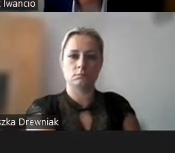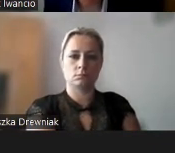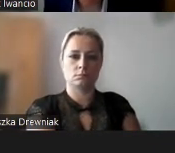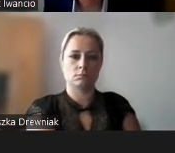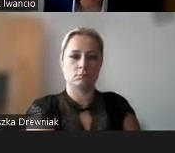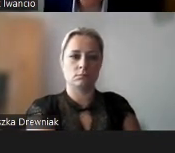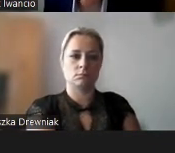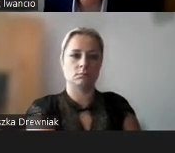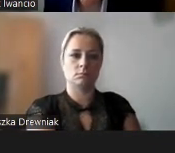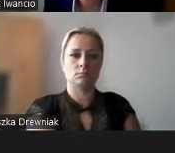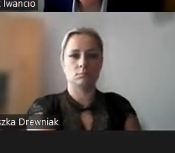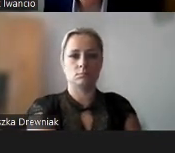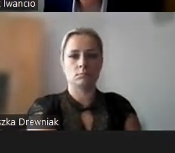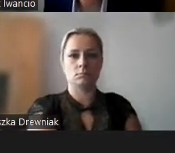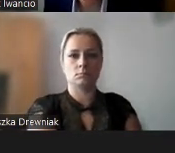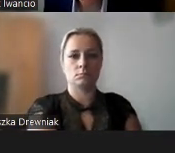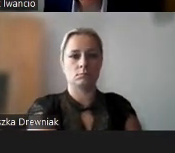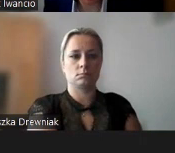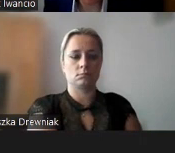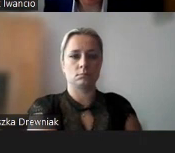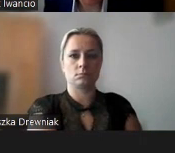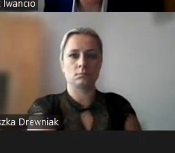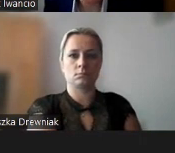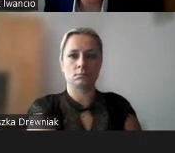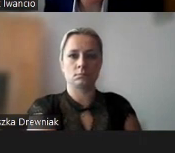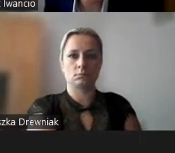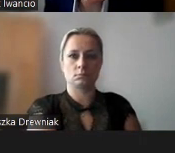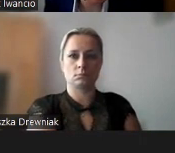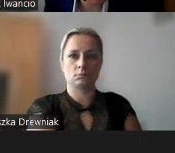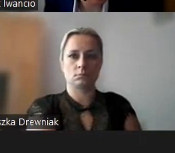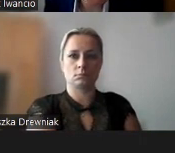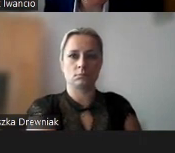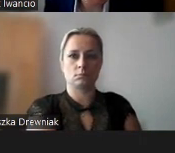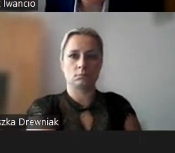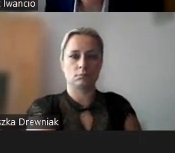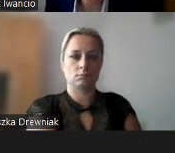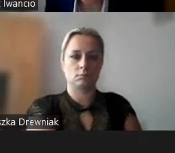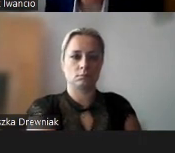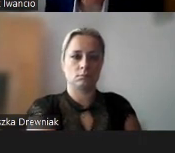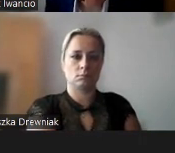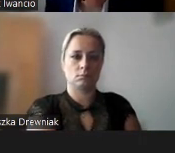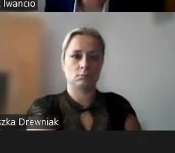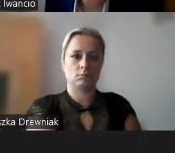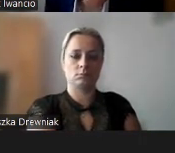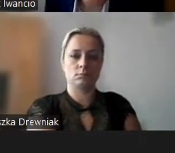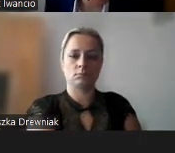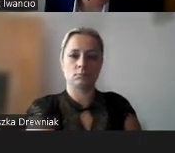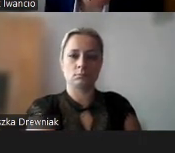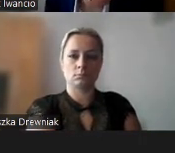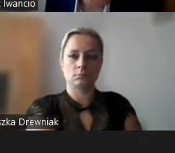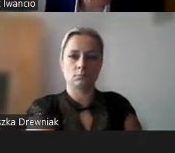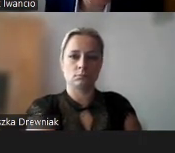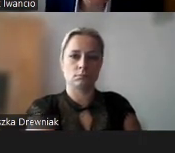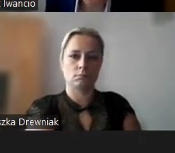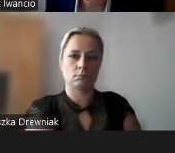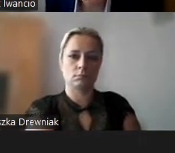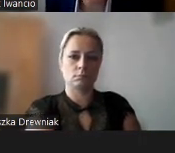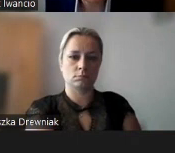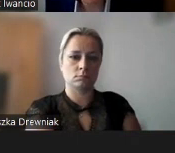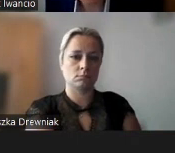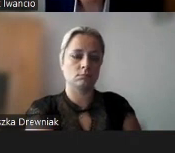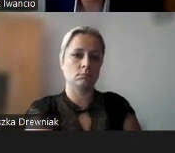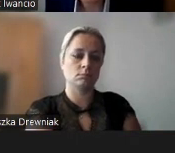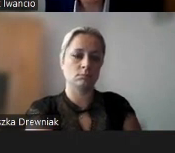funduszy unijnych, funduszy z PFRON-u czy też z Funduszu Dostępności, żeby właśnie